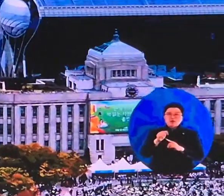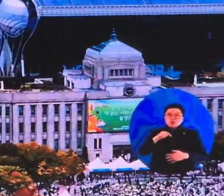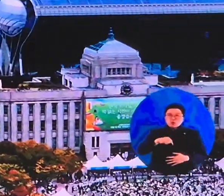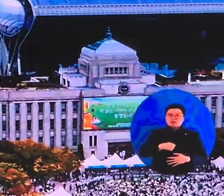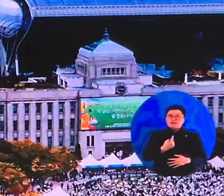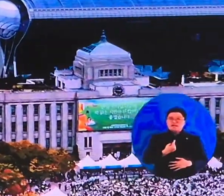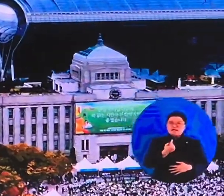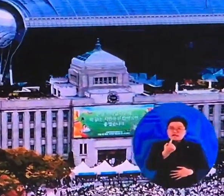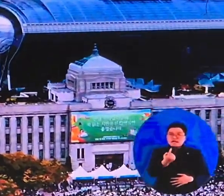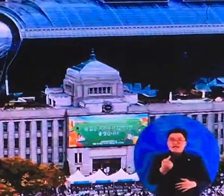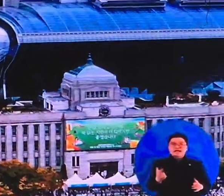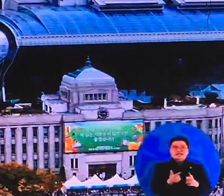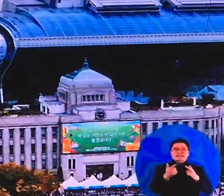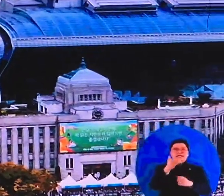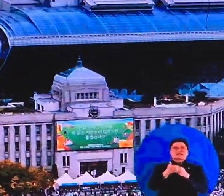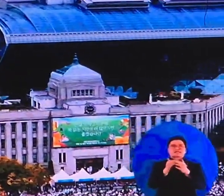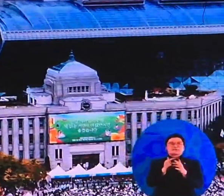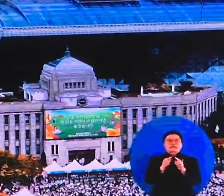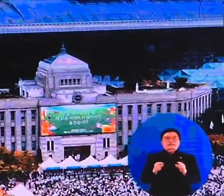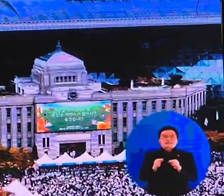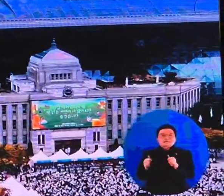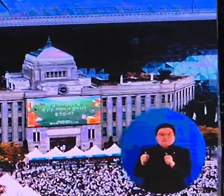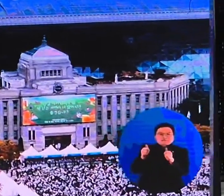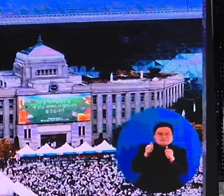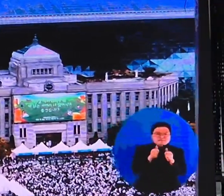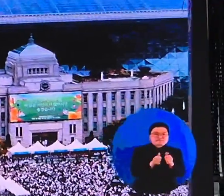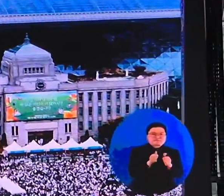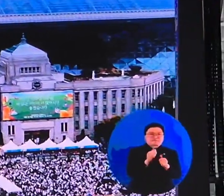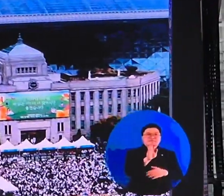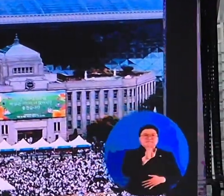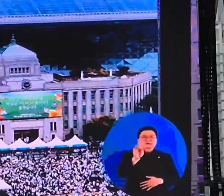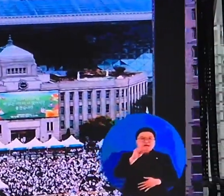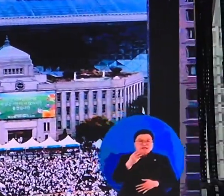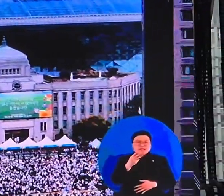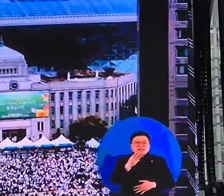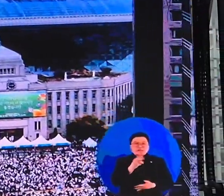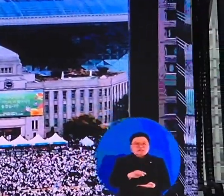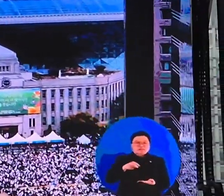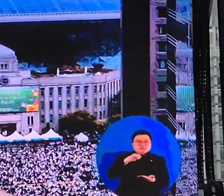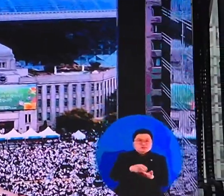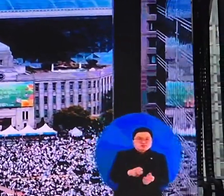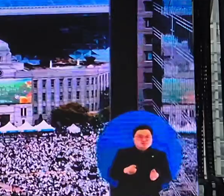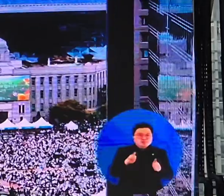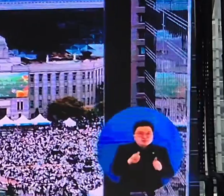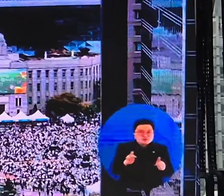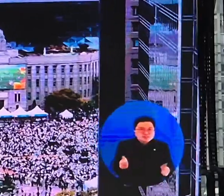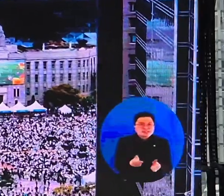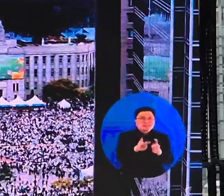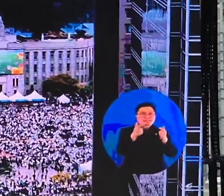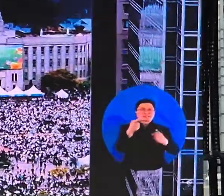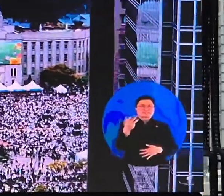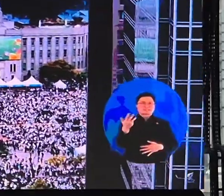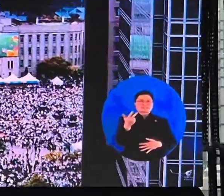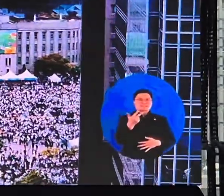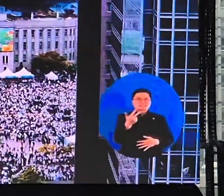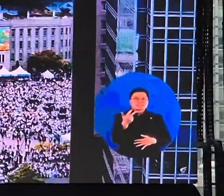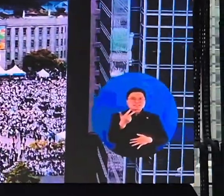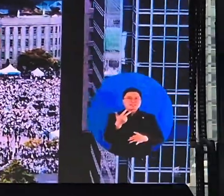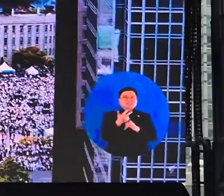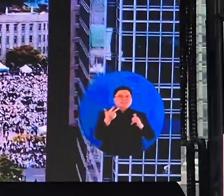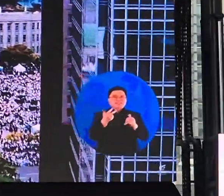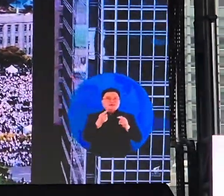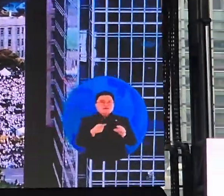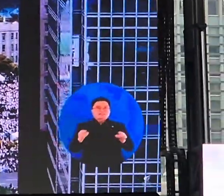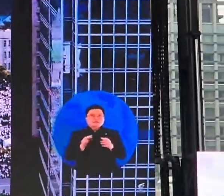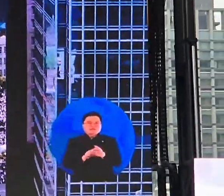아니었습니다. 하나님이 함께 하셨고 바알에게 무릎 꿇지 않은 7천의 용사가 숨어져 있었듯이